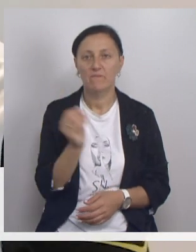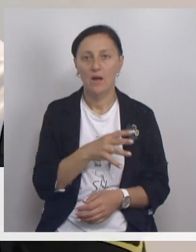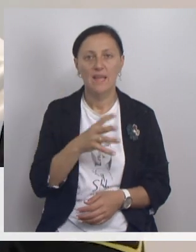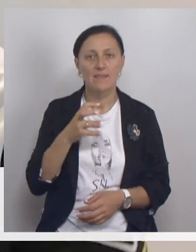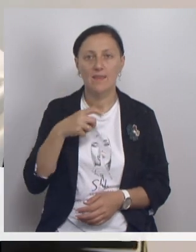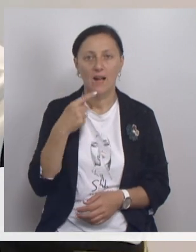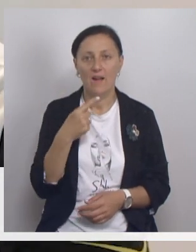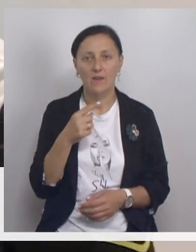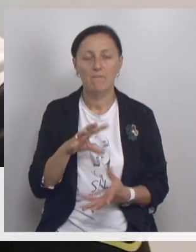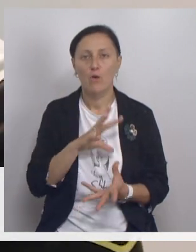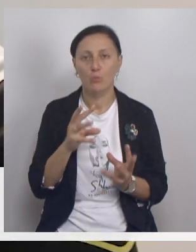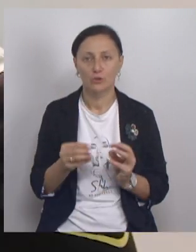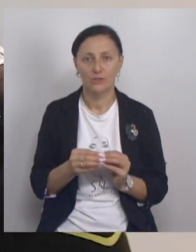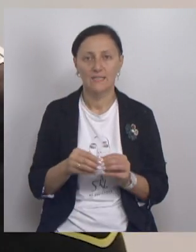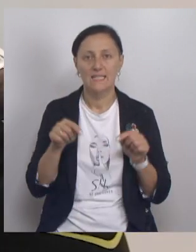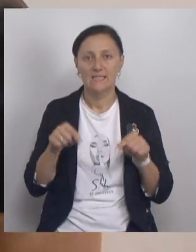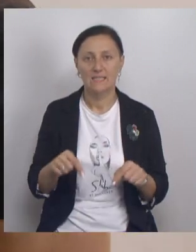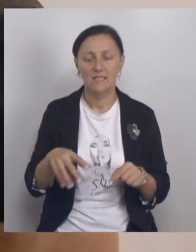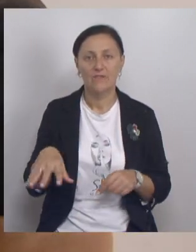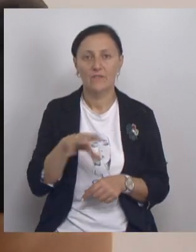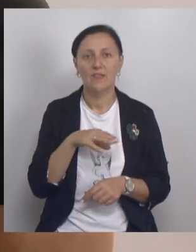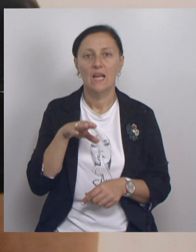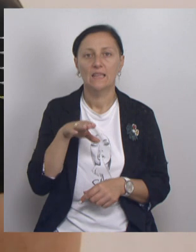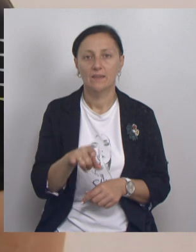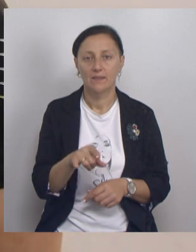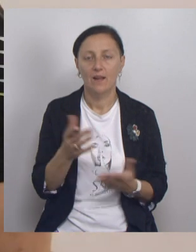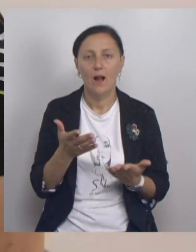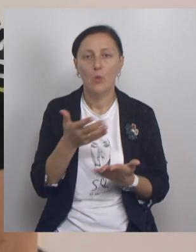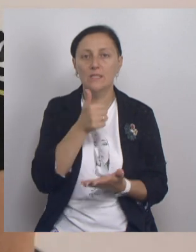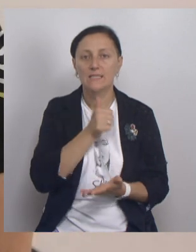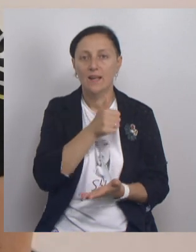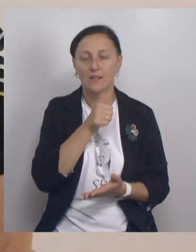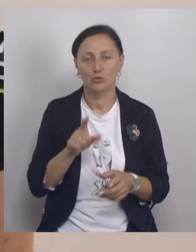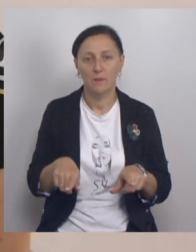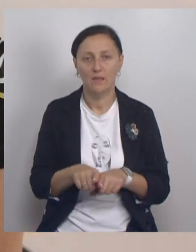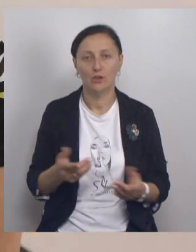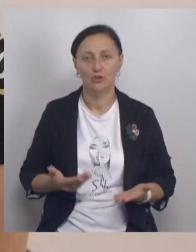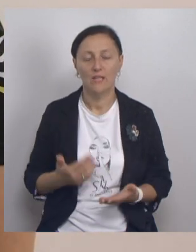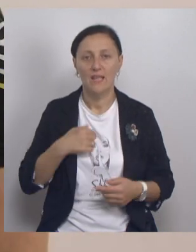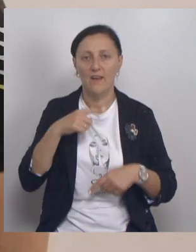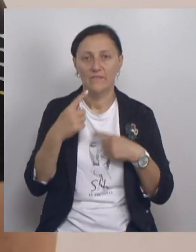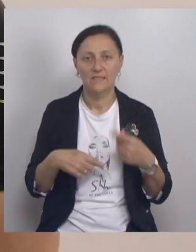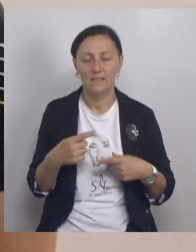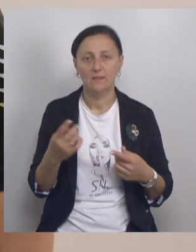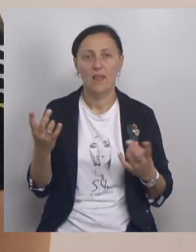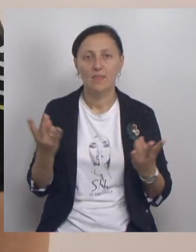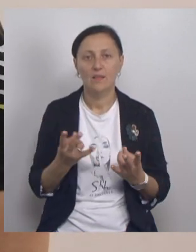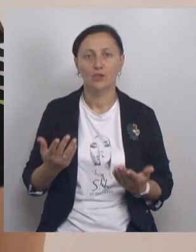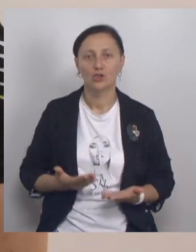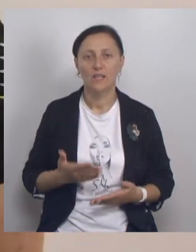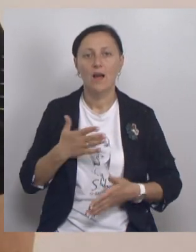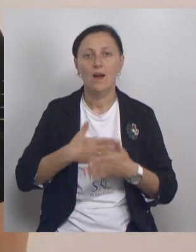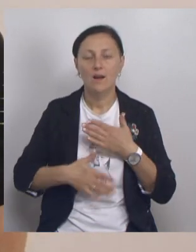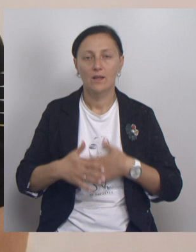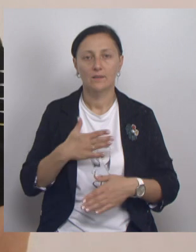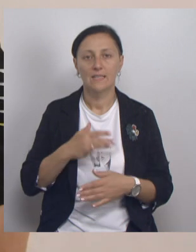про него в принципе. Здесь мы все на «ты». Какой секрет, чтобы так жить? Я всегда говорю, надо жить в радости.